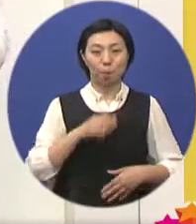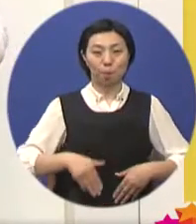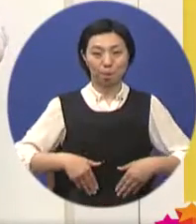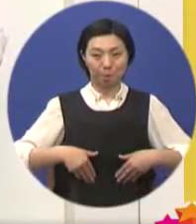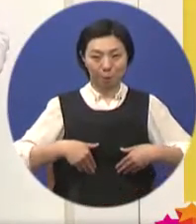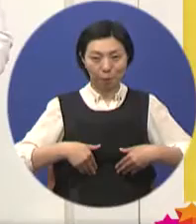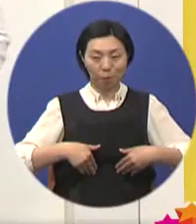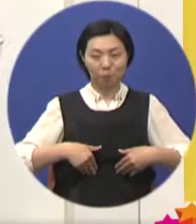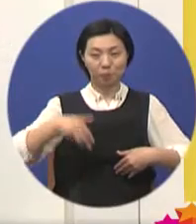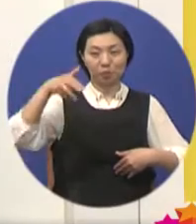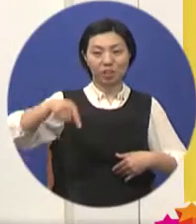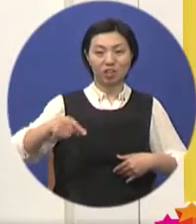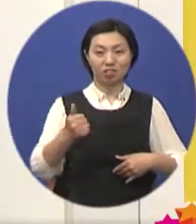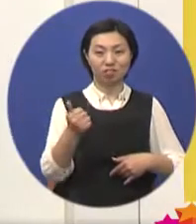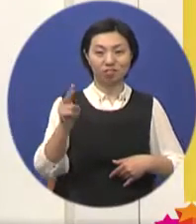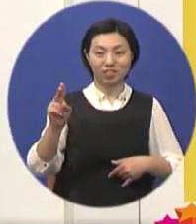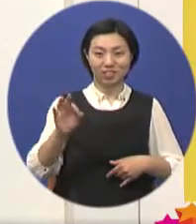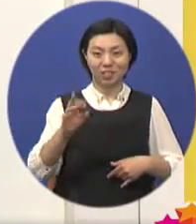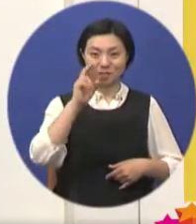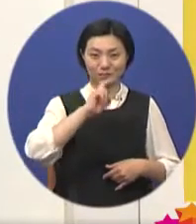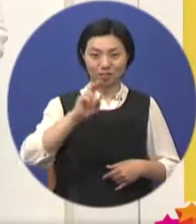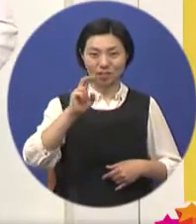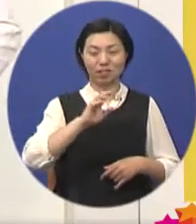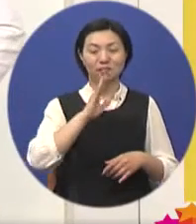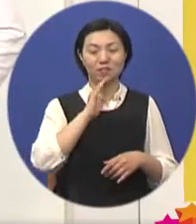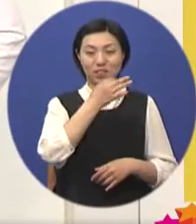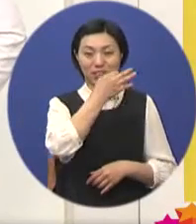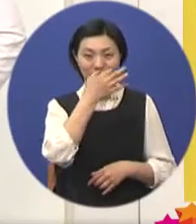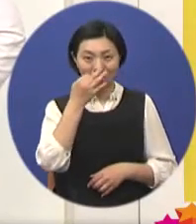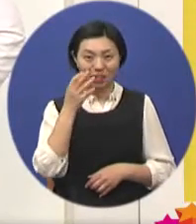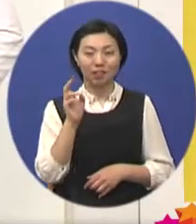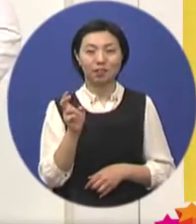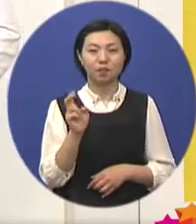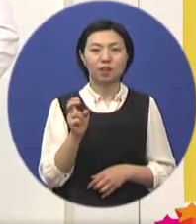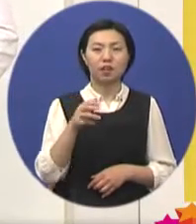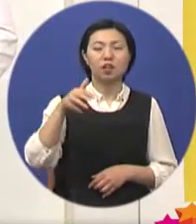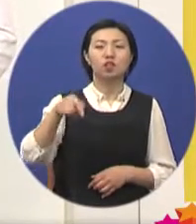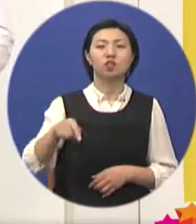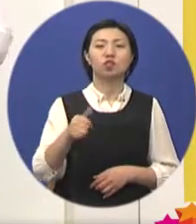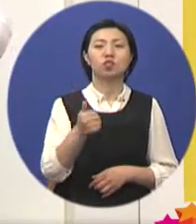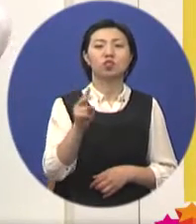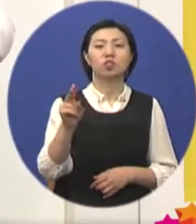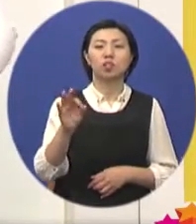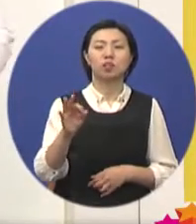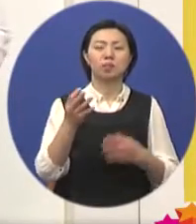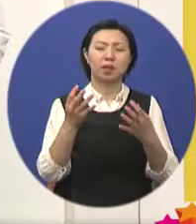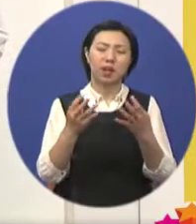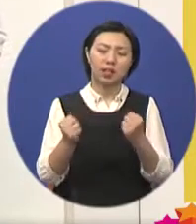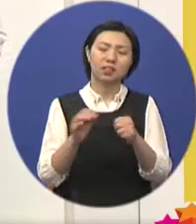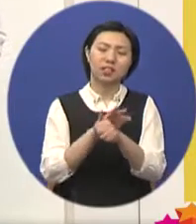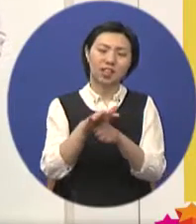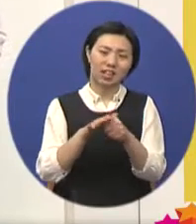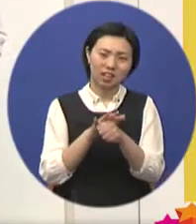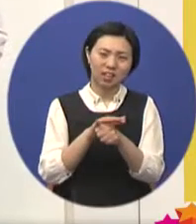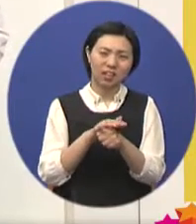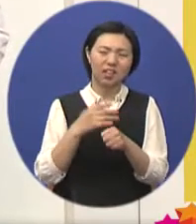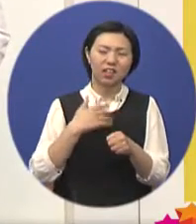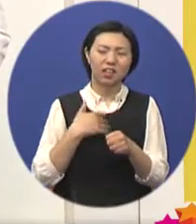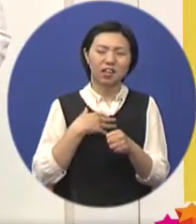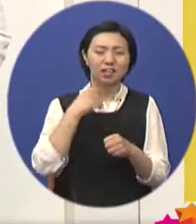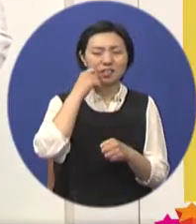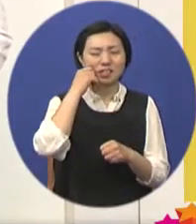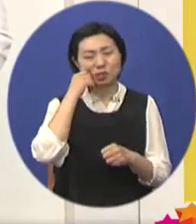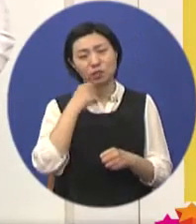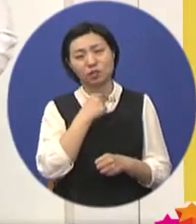봄철에 춘향아를 부르니까 더 활기차 그러게요. 보이네요. 네. 춘향아 좀 많이 사랑해 주세요. 네. 좀 많이 뜨고 싶습니다. 많은 분들이